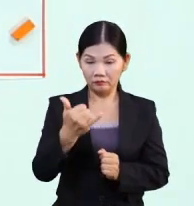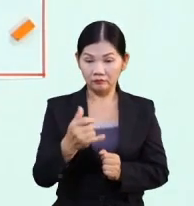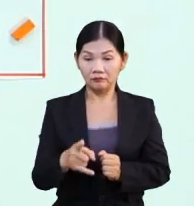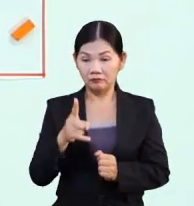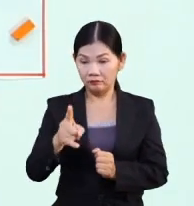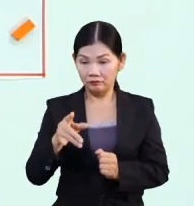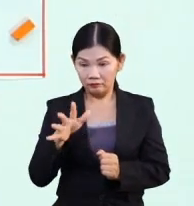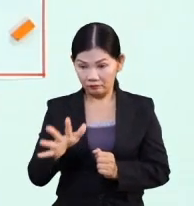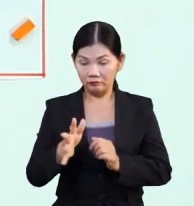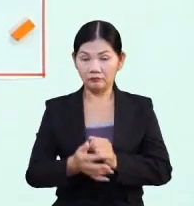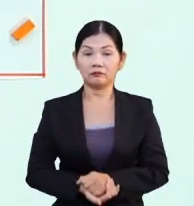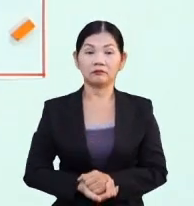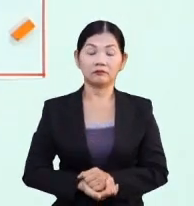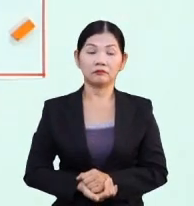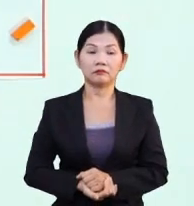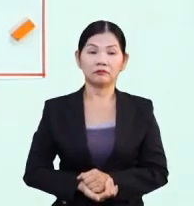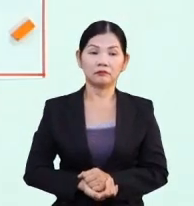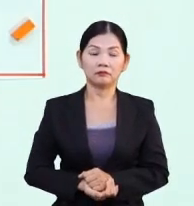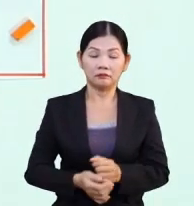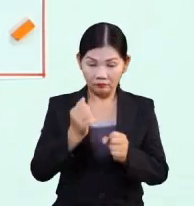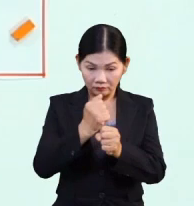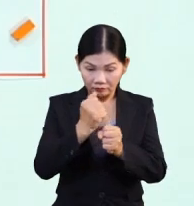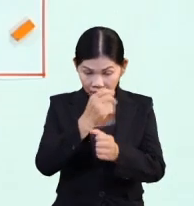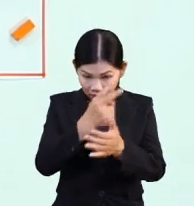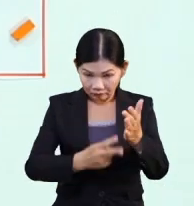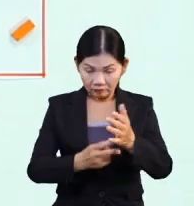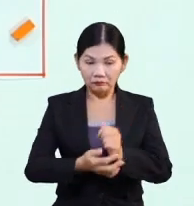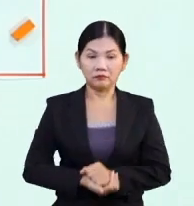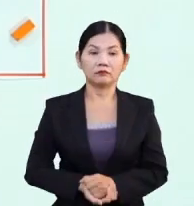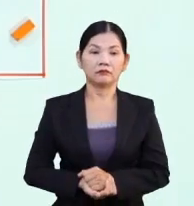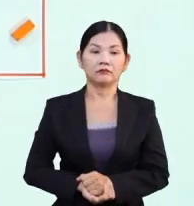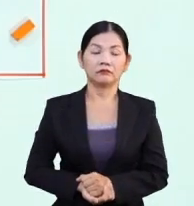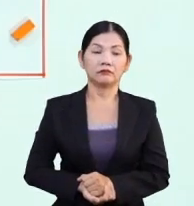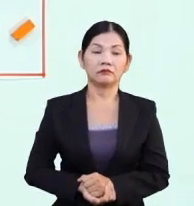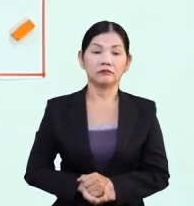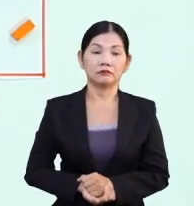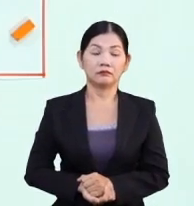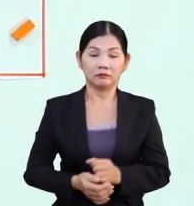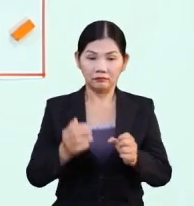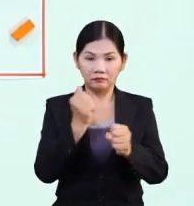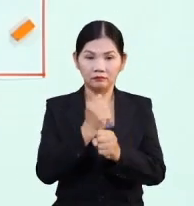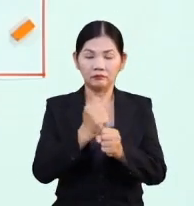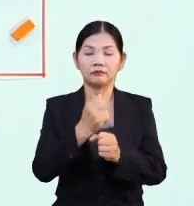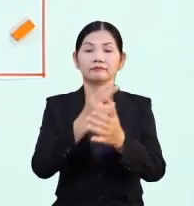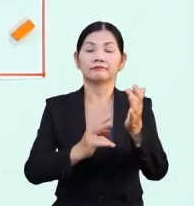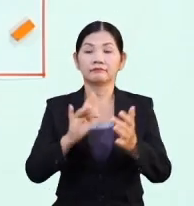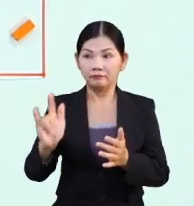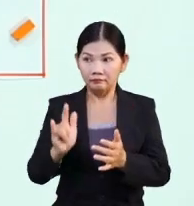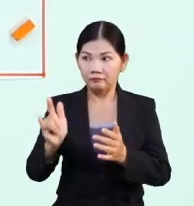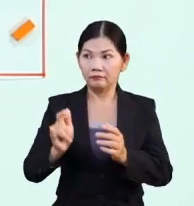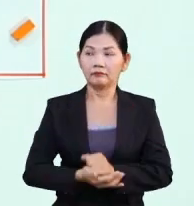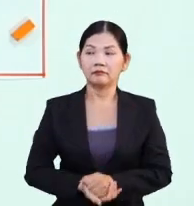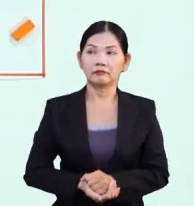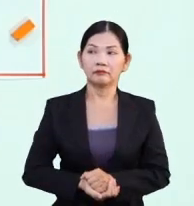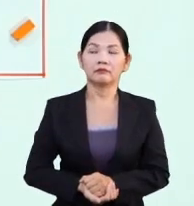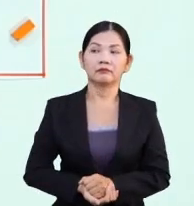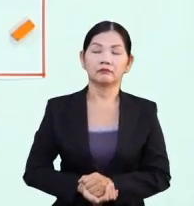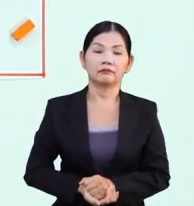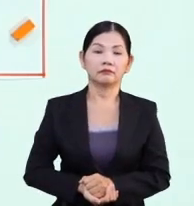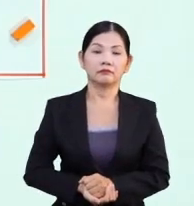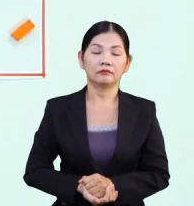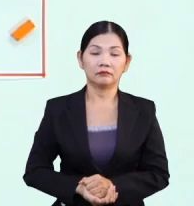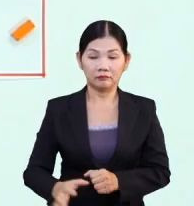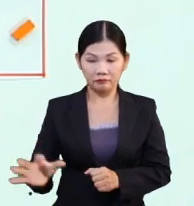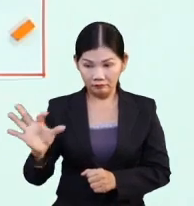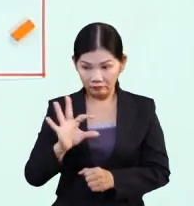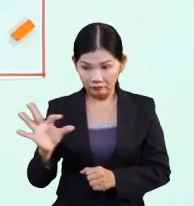8615ខ្នងនេះចាគេបានធ្វើឲ្យប្រើប្រាស់កូនណាគេបានធ្វើឲ្យសម្រាប់ទុកប្រើប្រាស់ចាគេបានធ្វើបង្គ